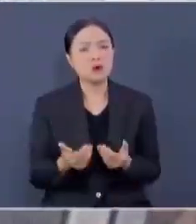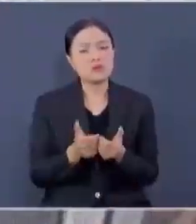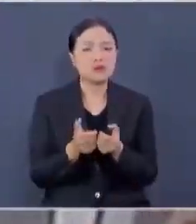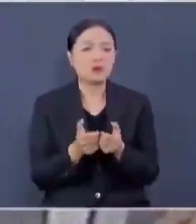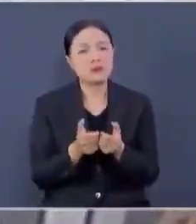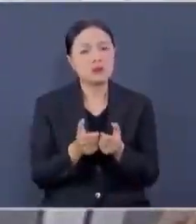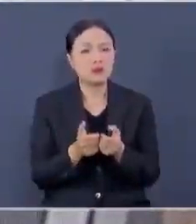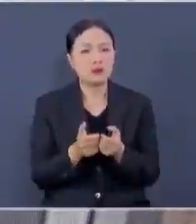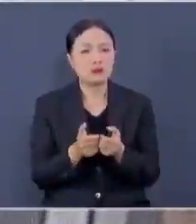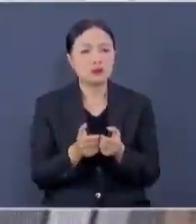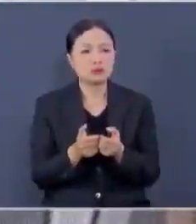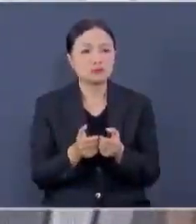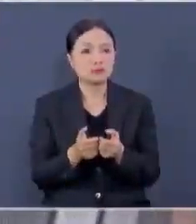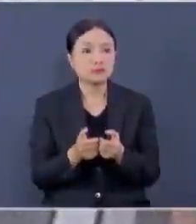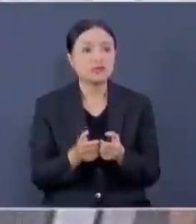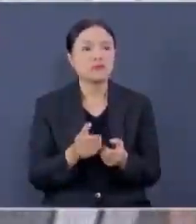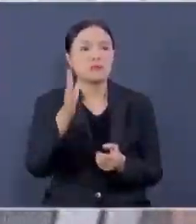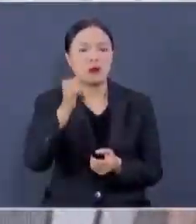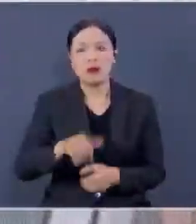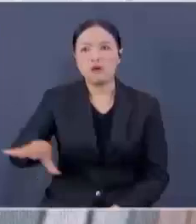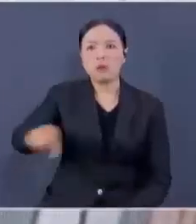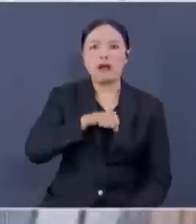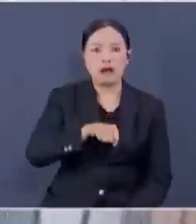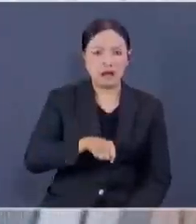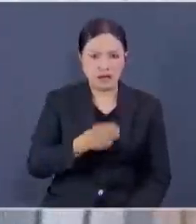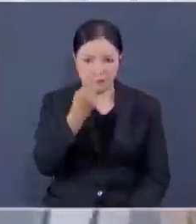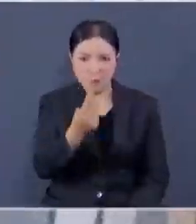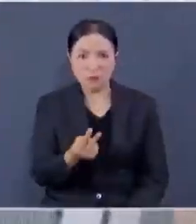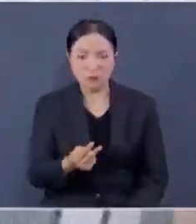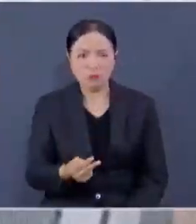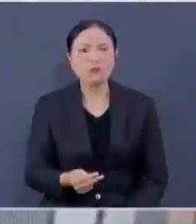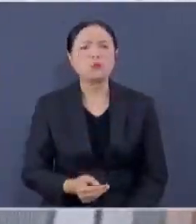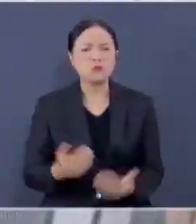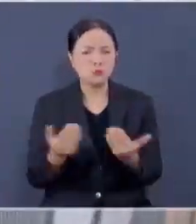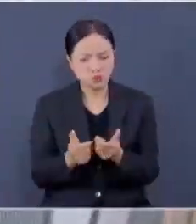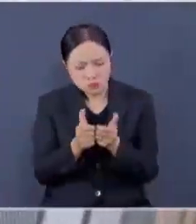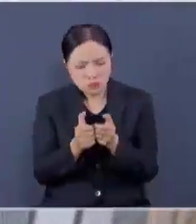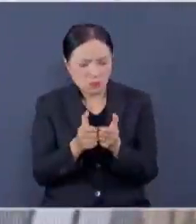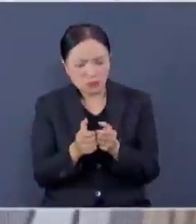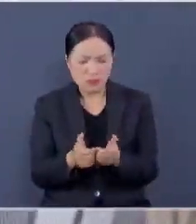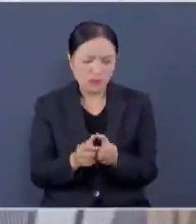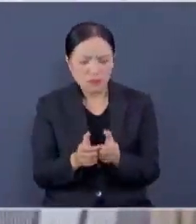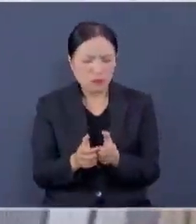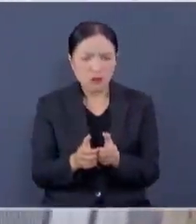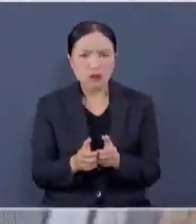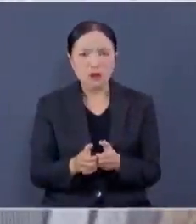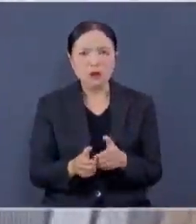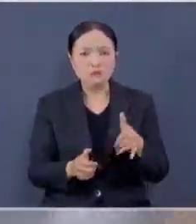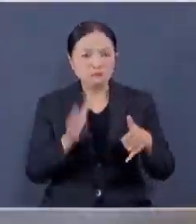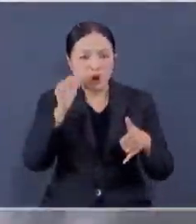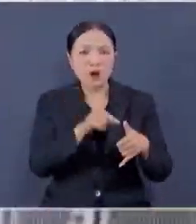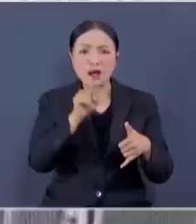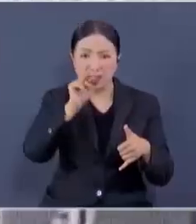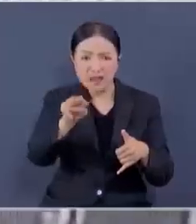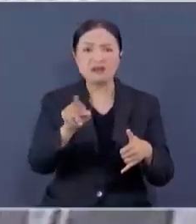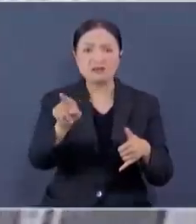เลยนะฮะแล้วพอรถมันมาแบบนี้พ่อคว้าแขนลูกเลยคุณผู้ชมรอดตายหวุดหวิดครับก่อนที่รถเมย์เนี่ยจะทับทั้งรถจัก